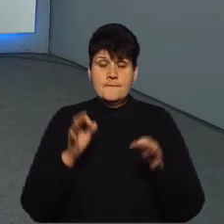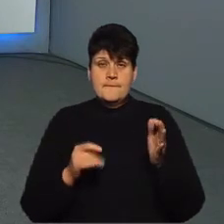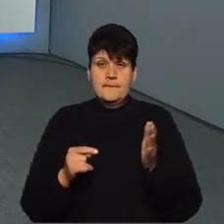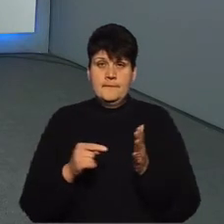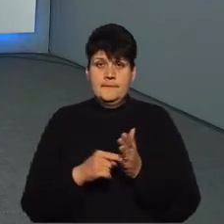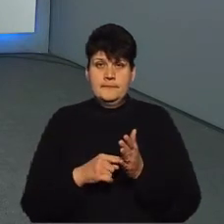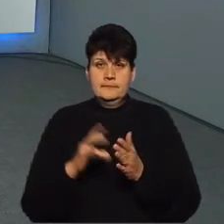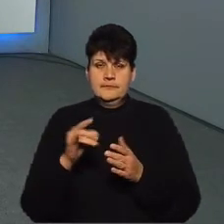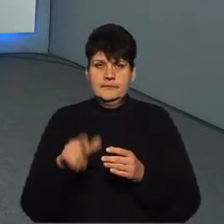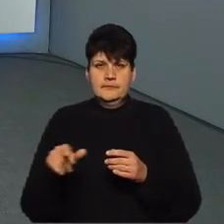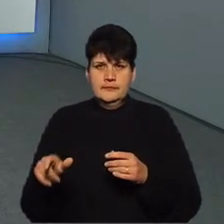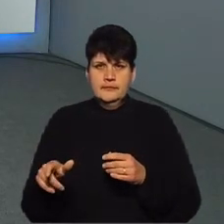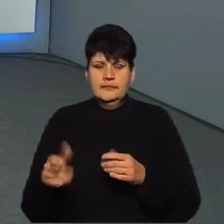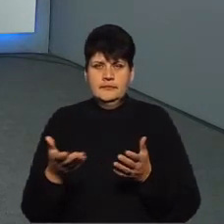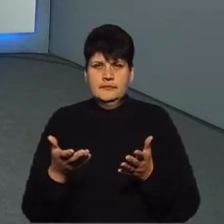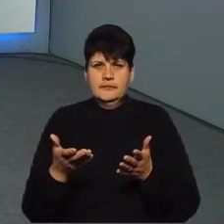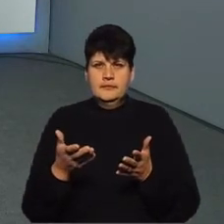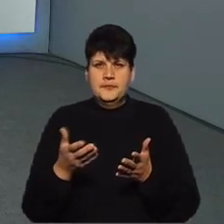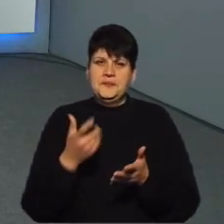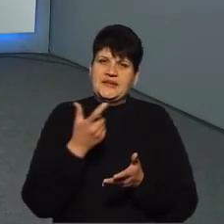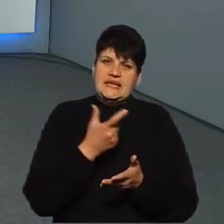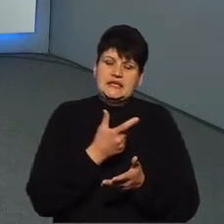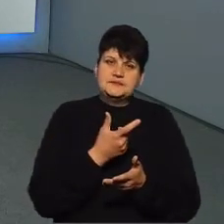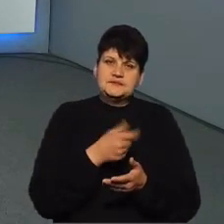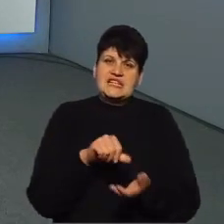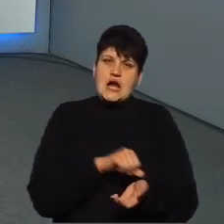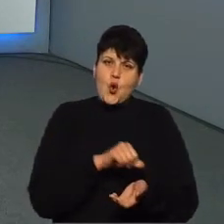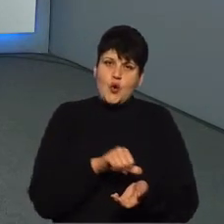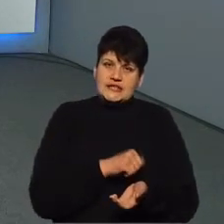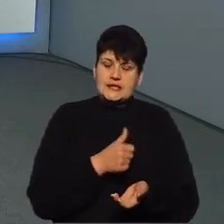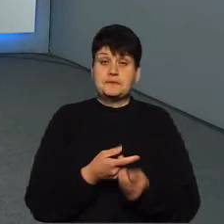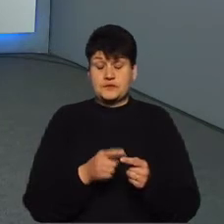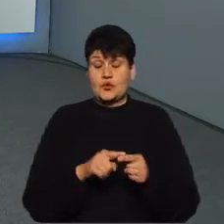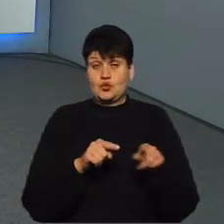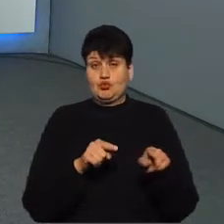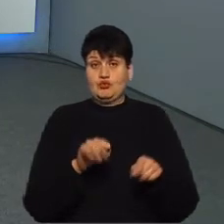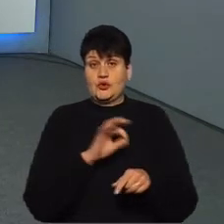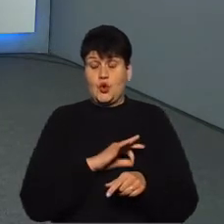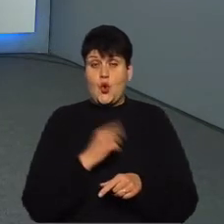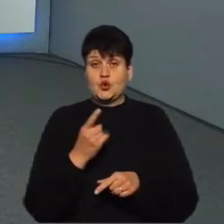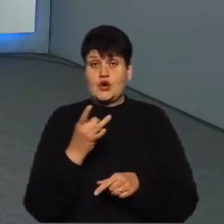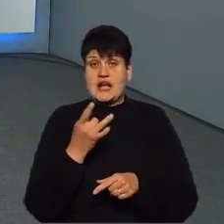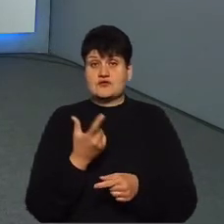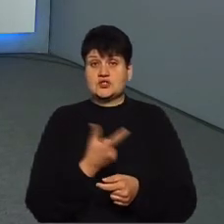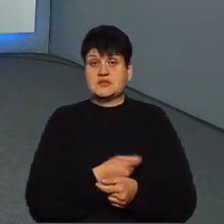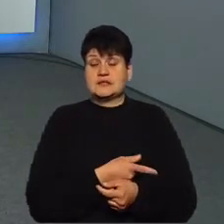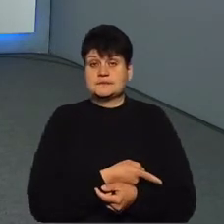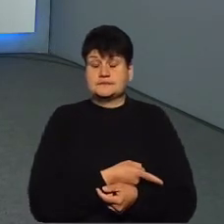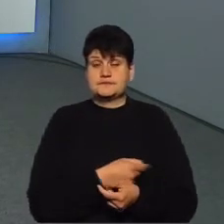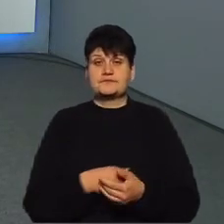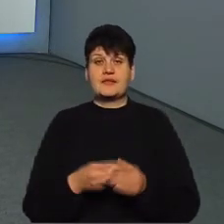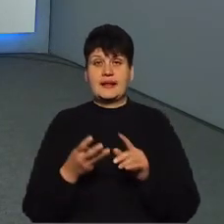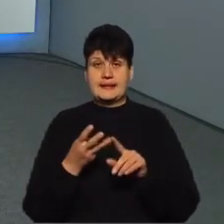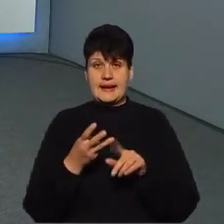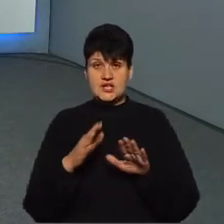які вживають і наркотики ін'єкційним шляхом. Тут, звичайно, використовувати одноразові шприци. І третій шлях передачі